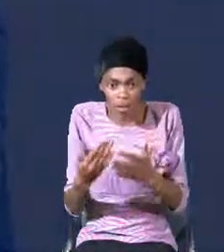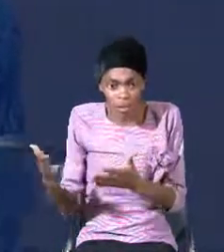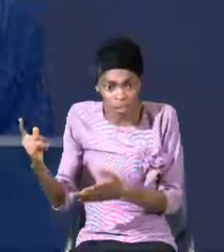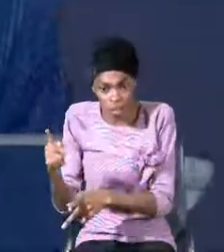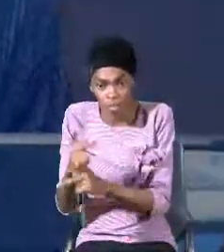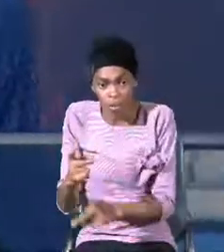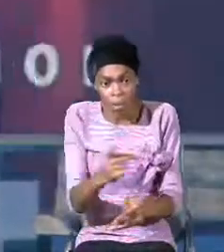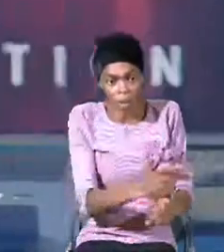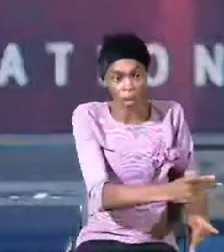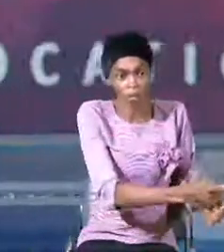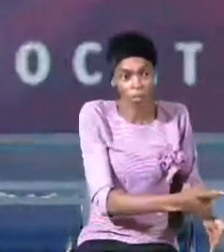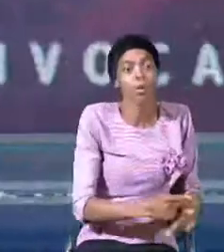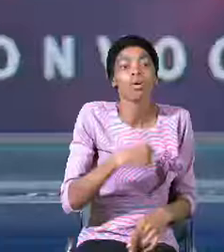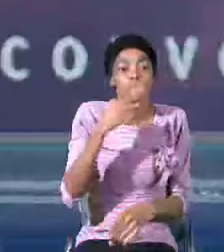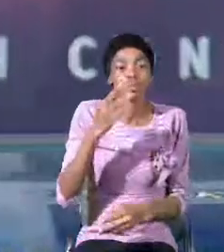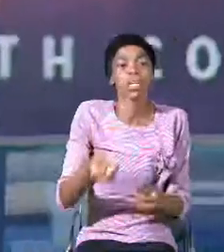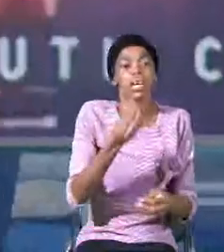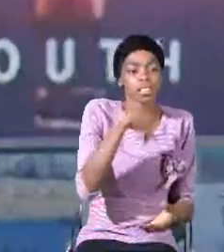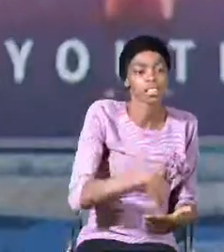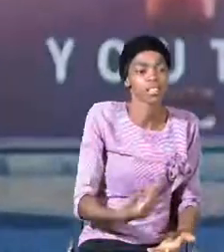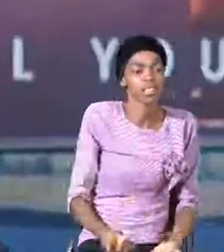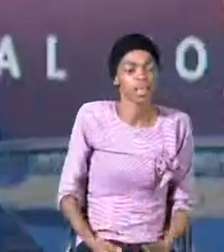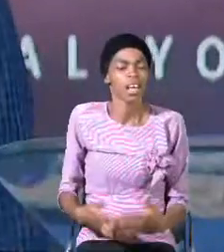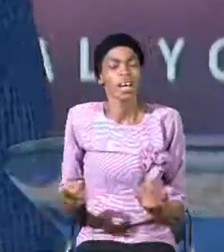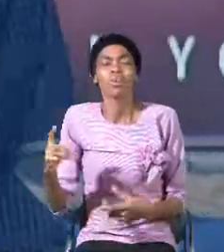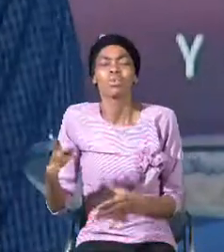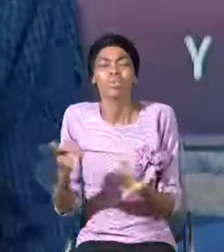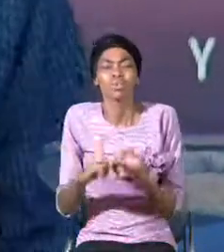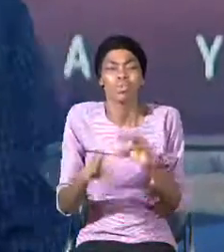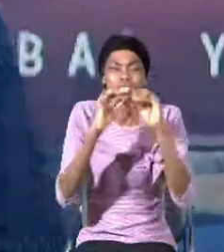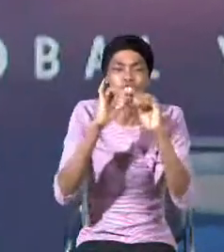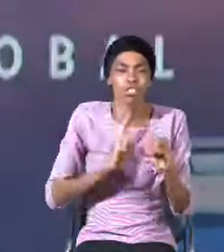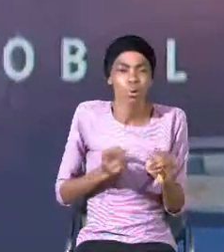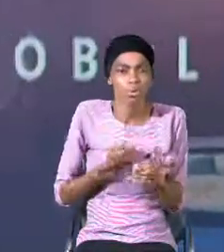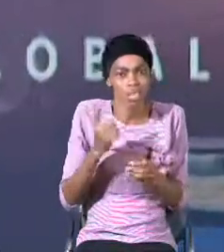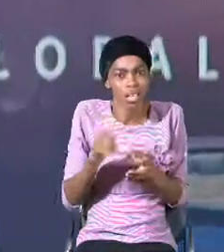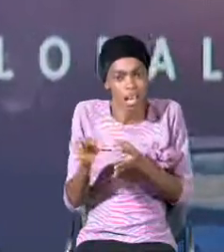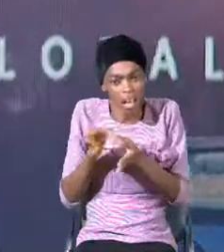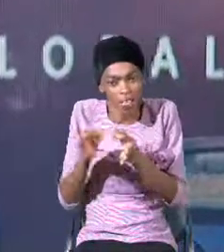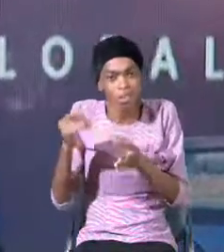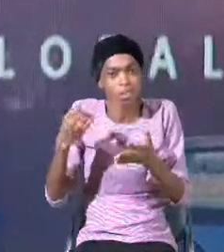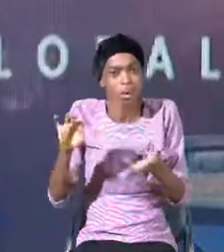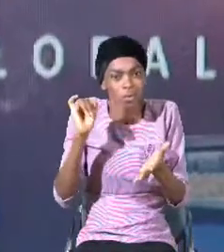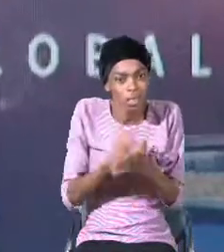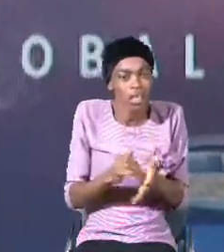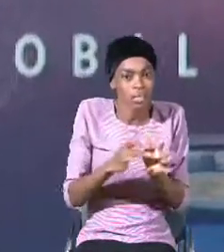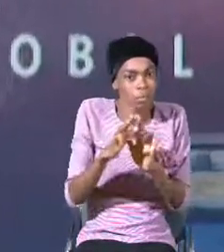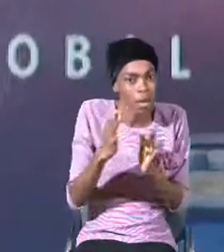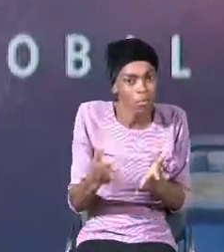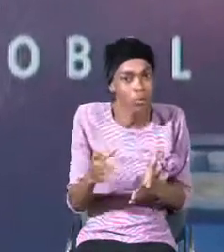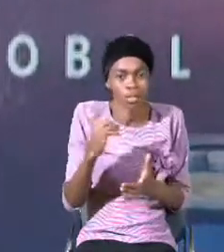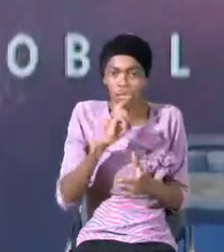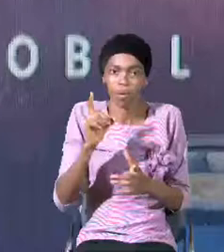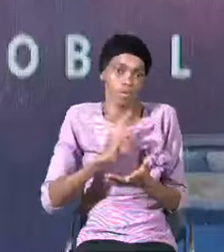Le Seigneur veut nous donner l'explication, l'application de cette parabole qu'il a racontée.